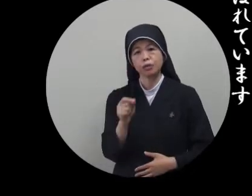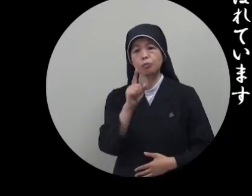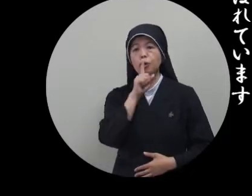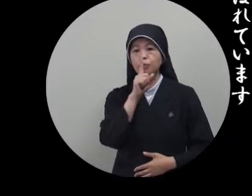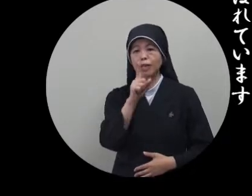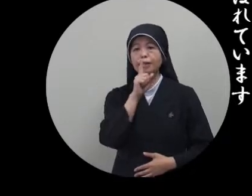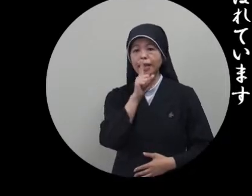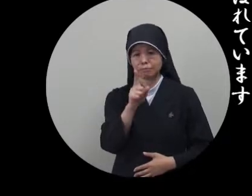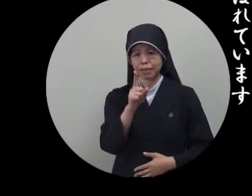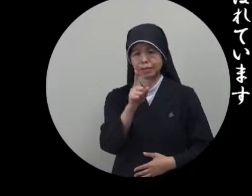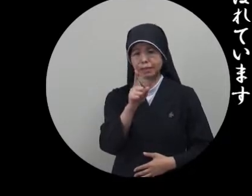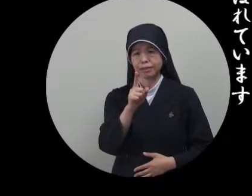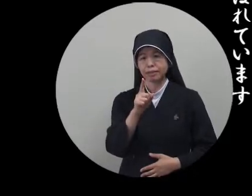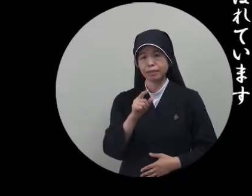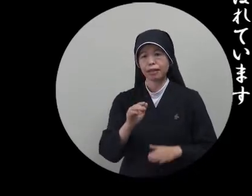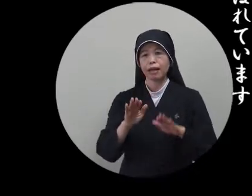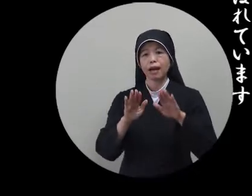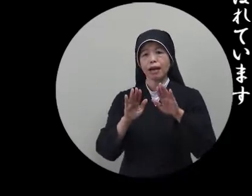呼ばれています。